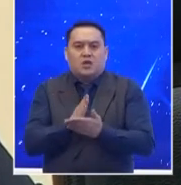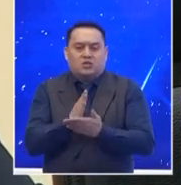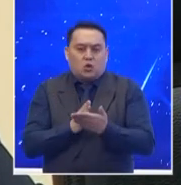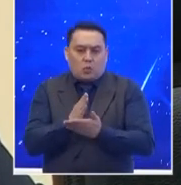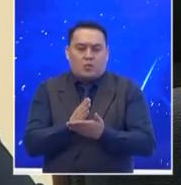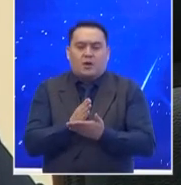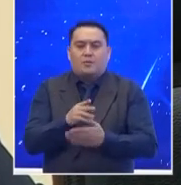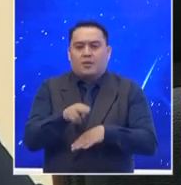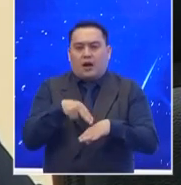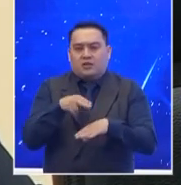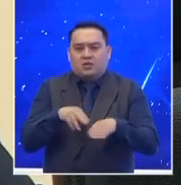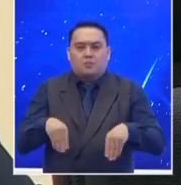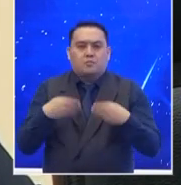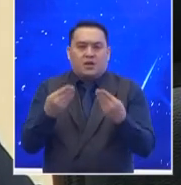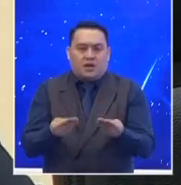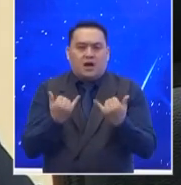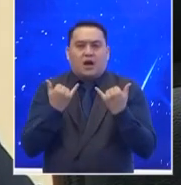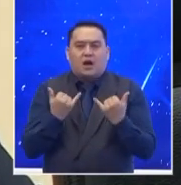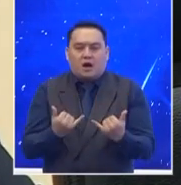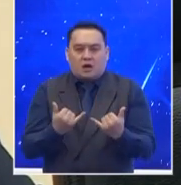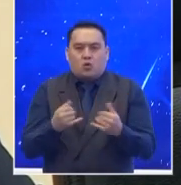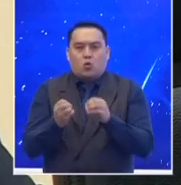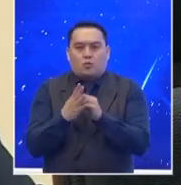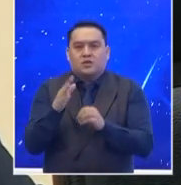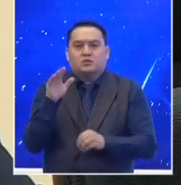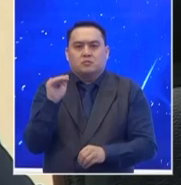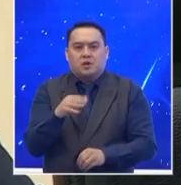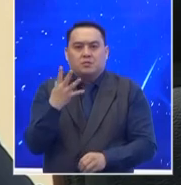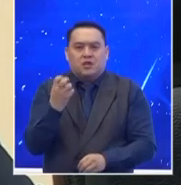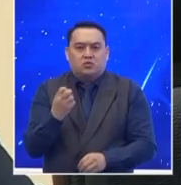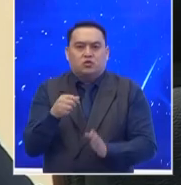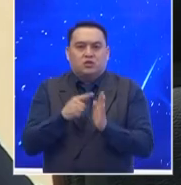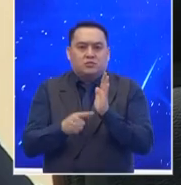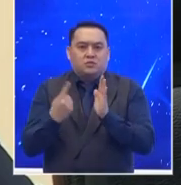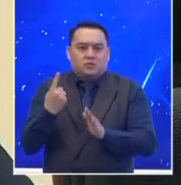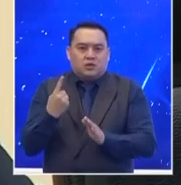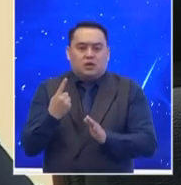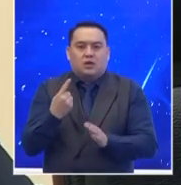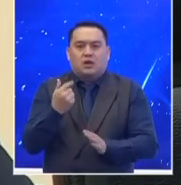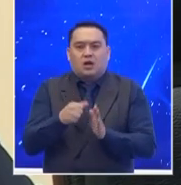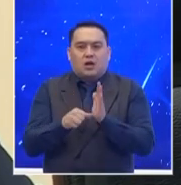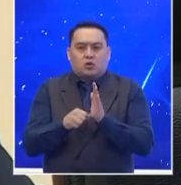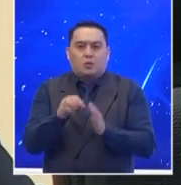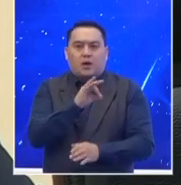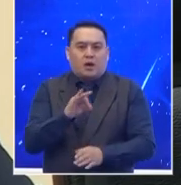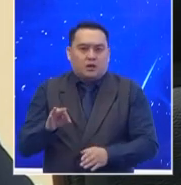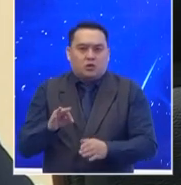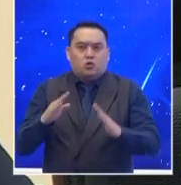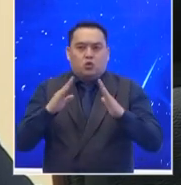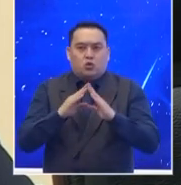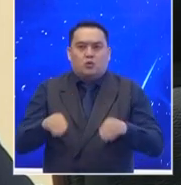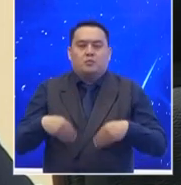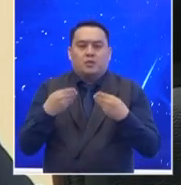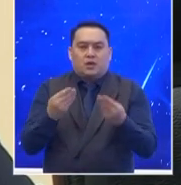патрульдік полицейлеріне берілген. Қазір өтемақыны 15571 немесе 46.4% тұрғын үйге